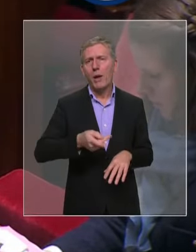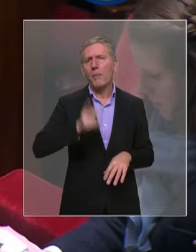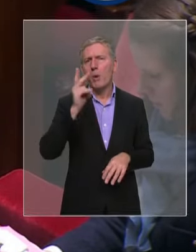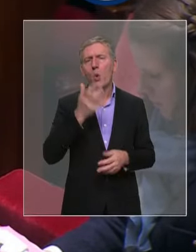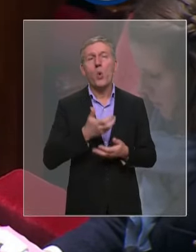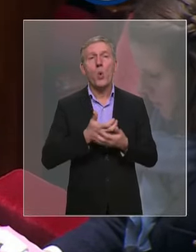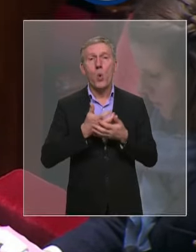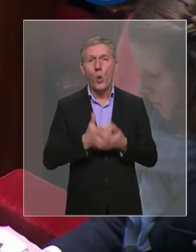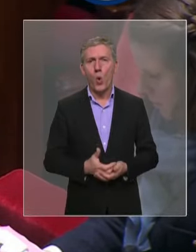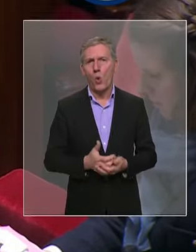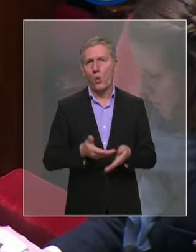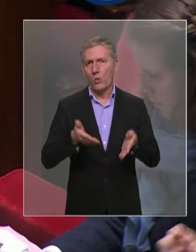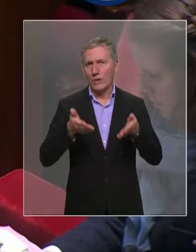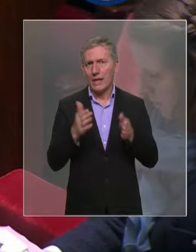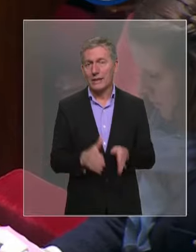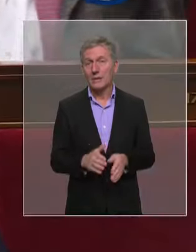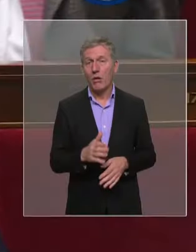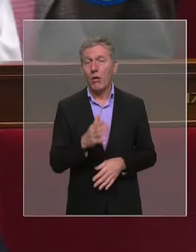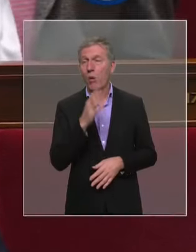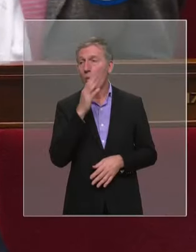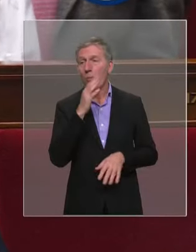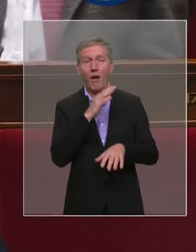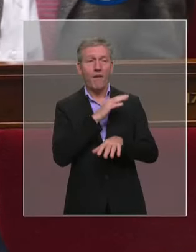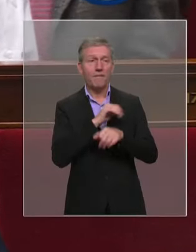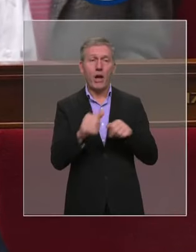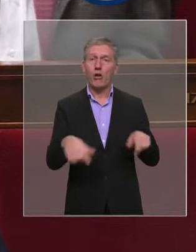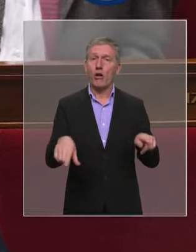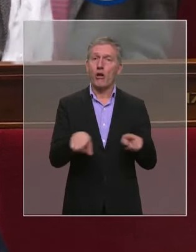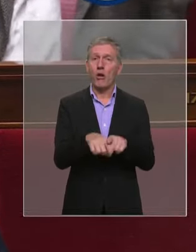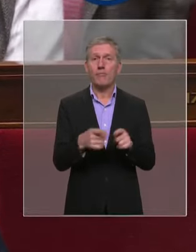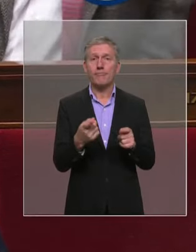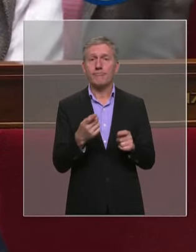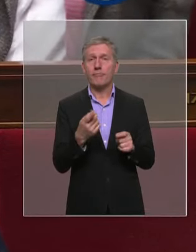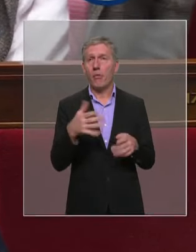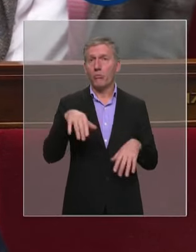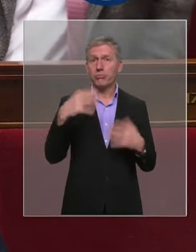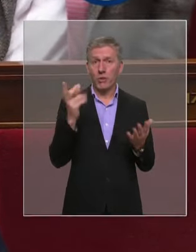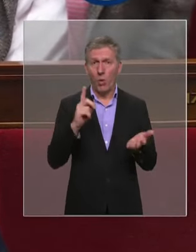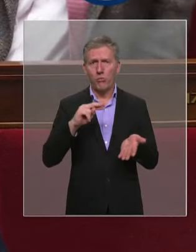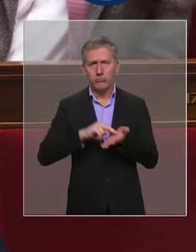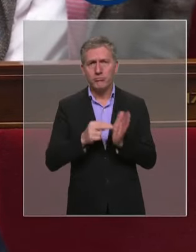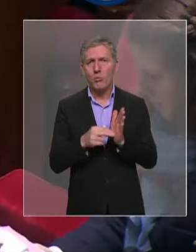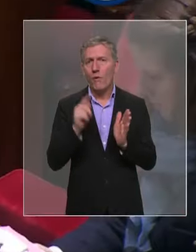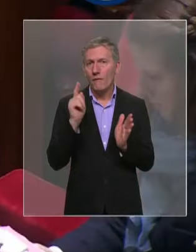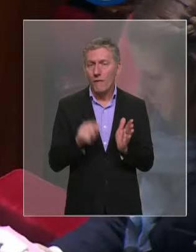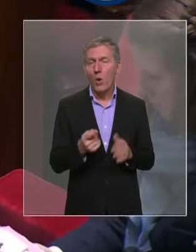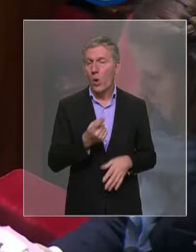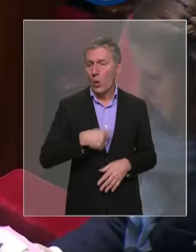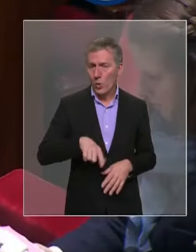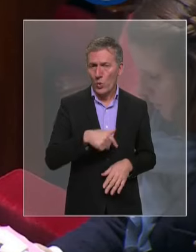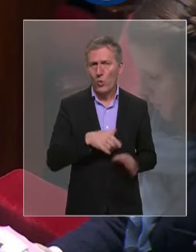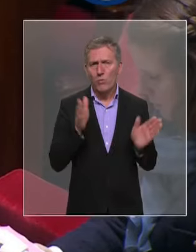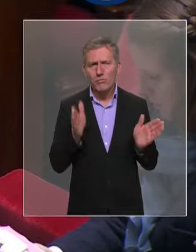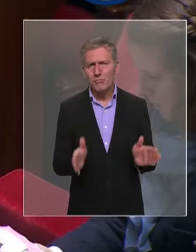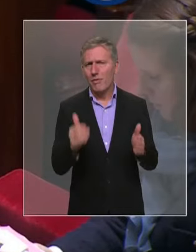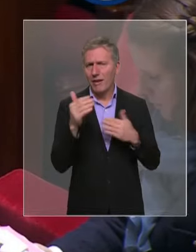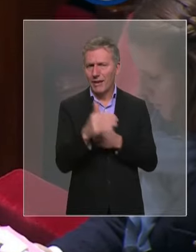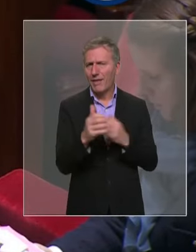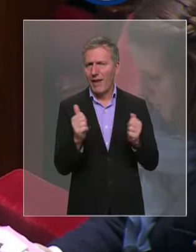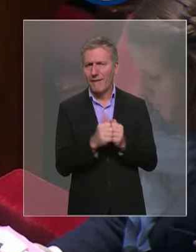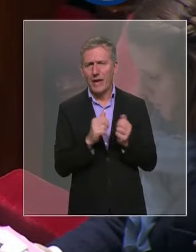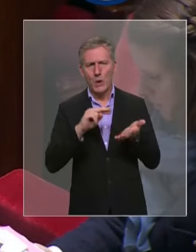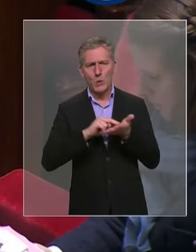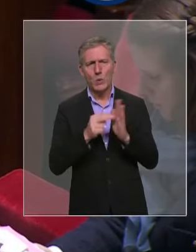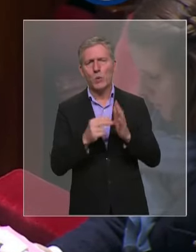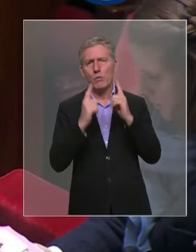soit. Elle ne peut être prise qu'avec la plus grande précaution. Et nous ne pouvons nous permettre de l'encadrer qu'avec la plus grande